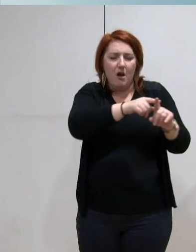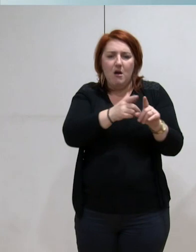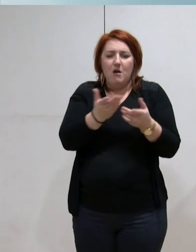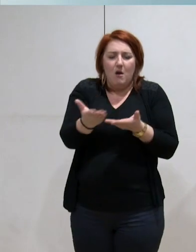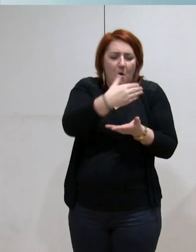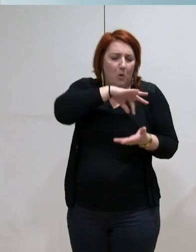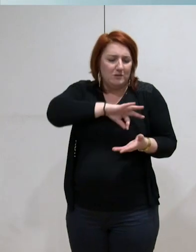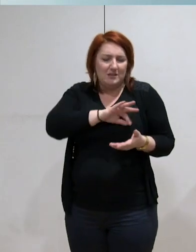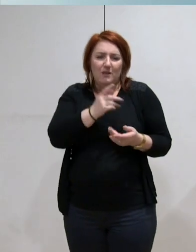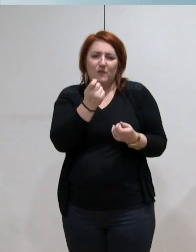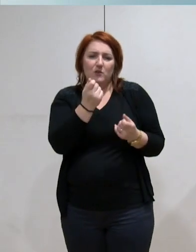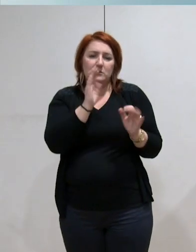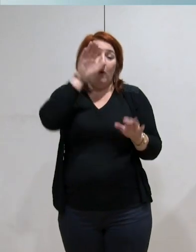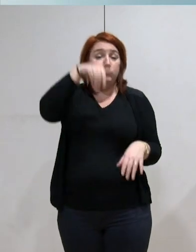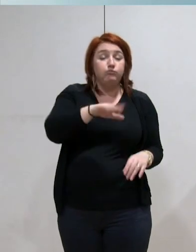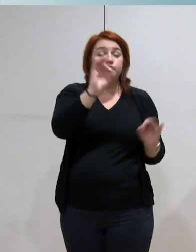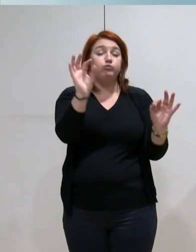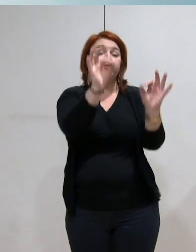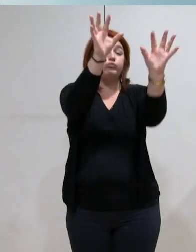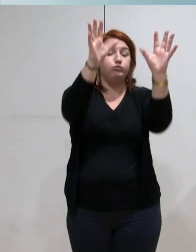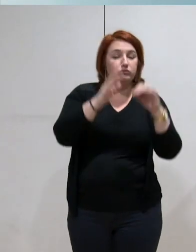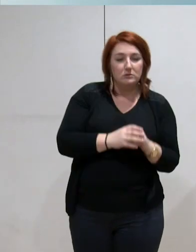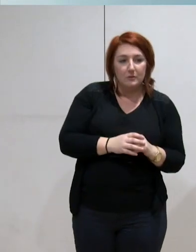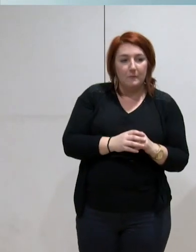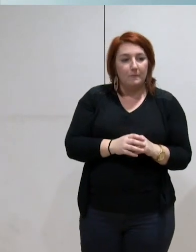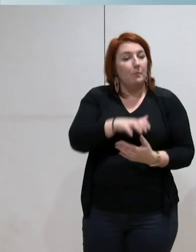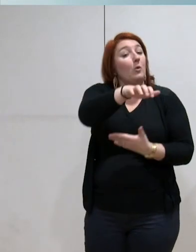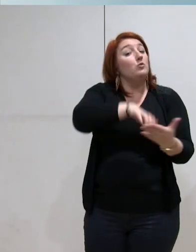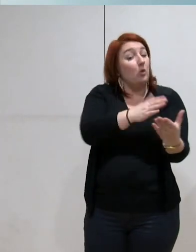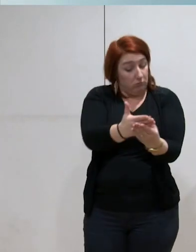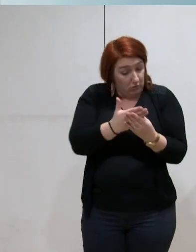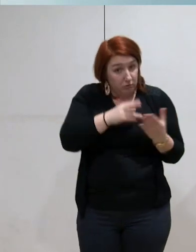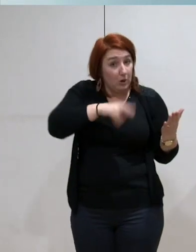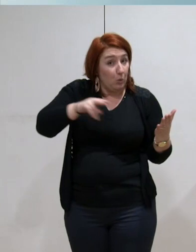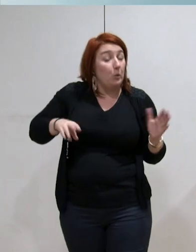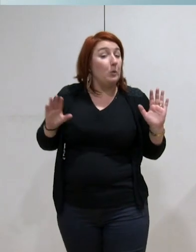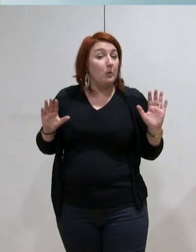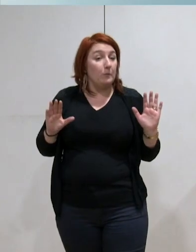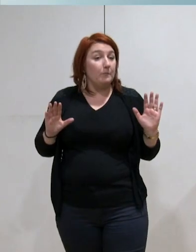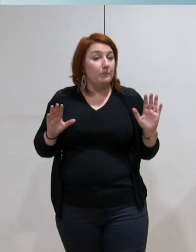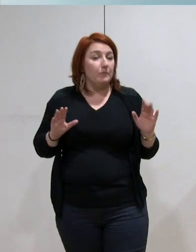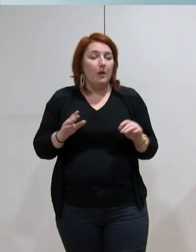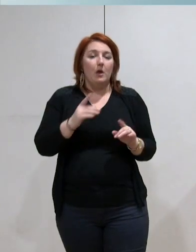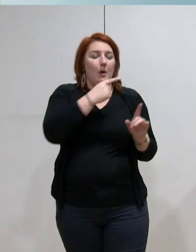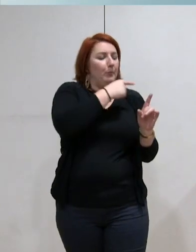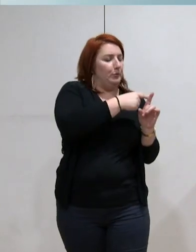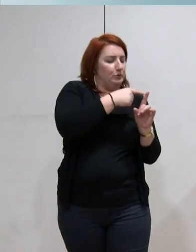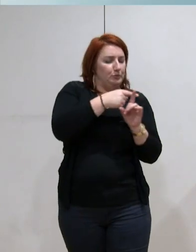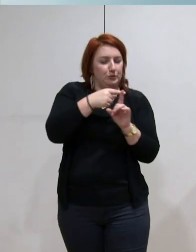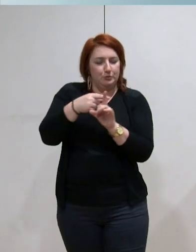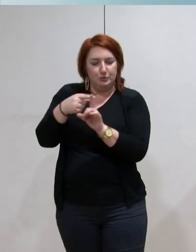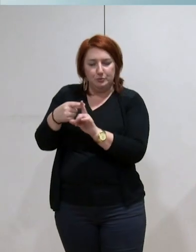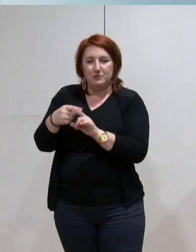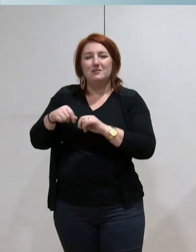ou moins aléatoires et exceptionnelles sur la base du document qui nous a été remis et que nous ajoutons ces ressources à nos